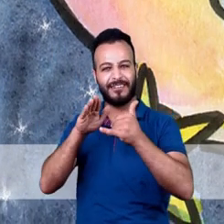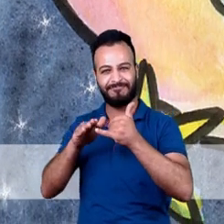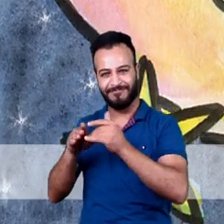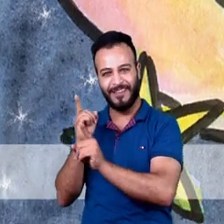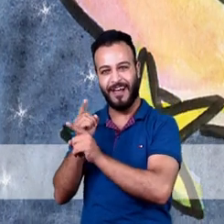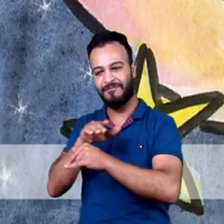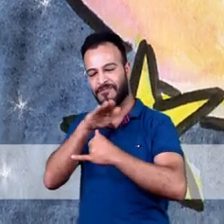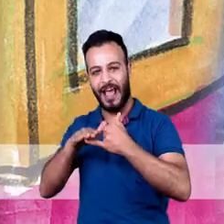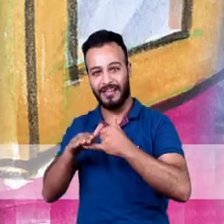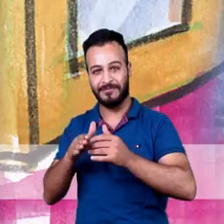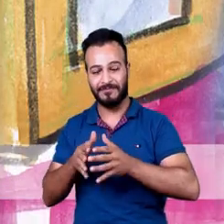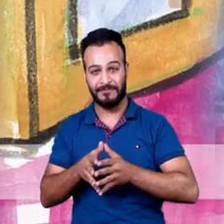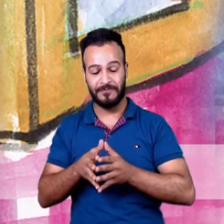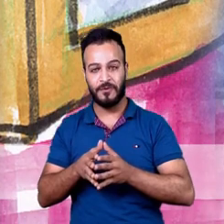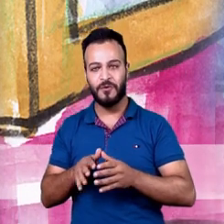اللقاء،